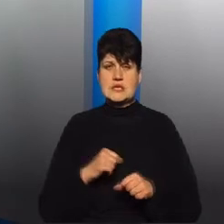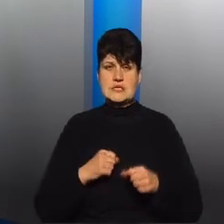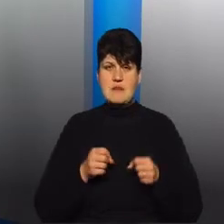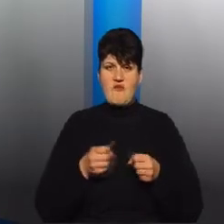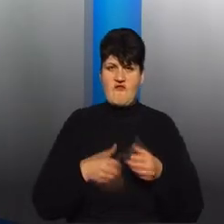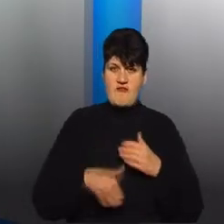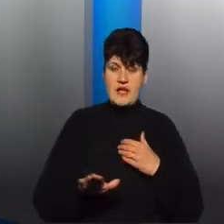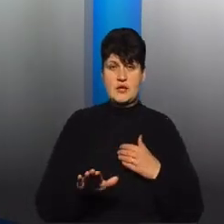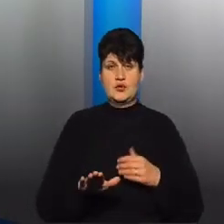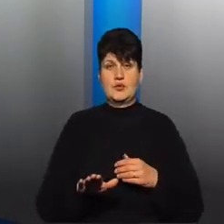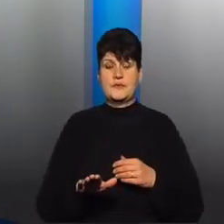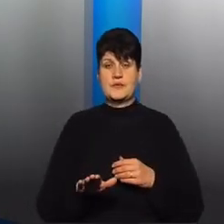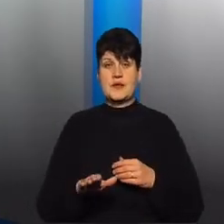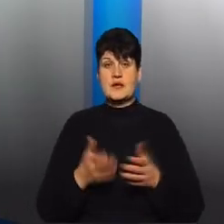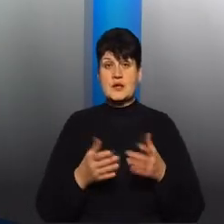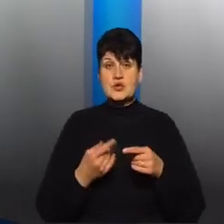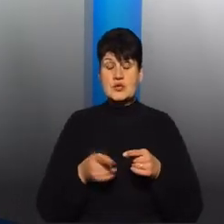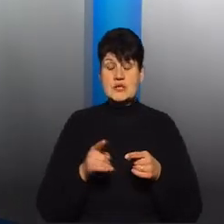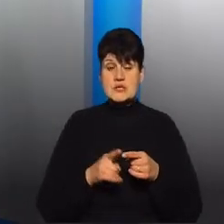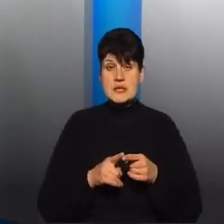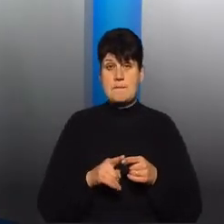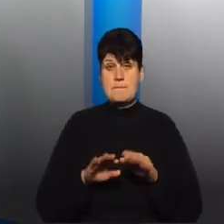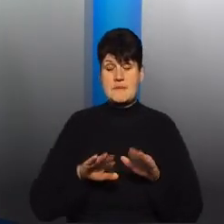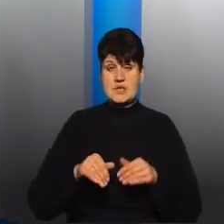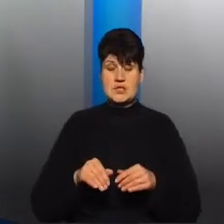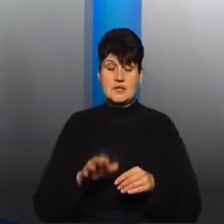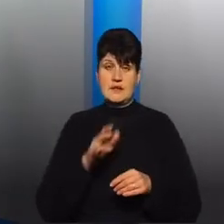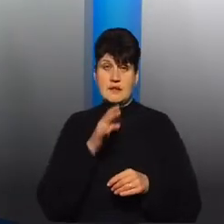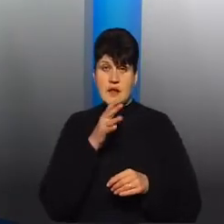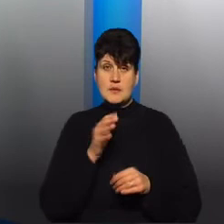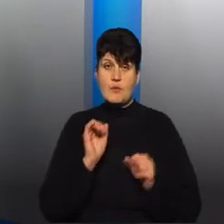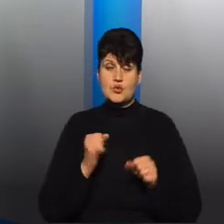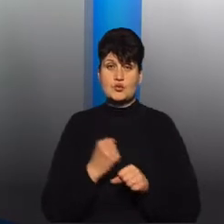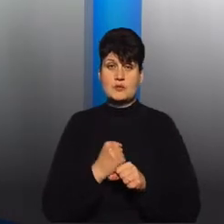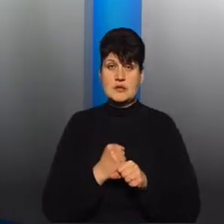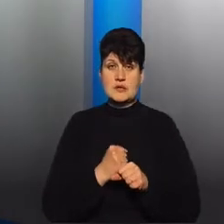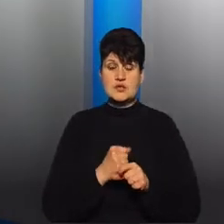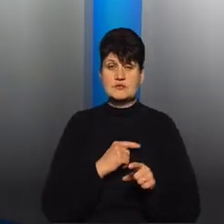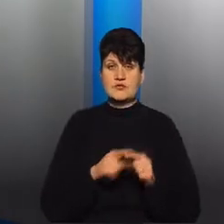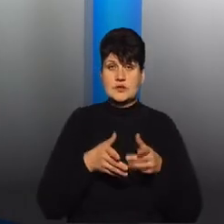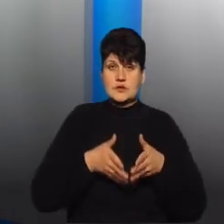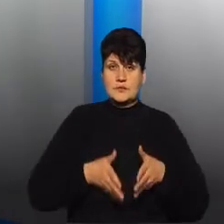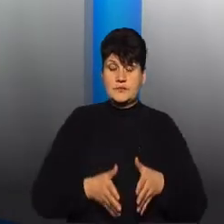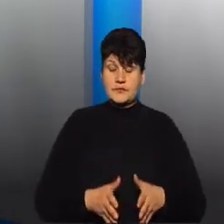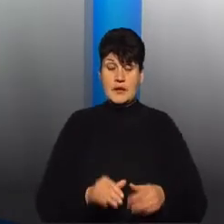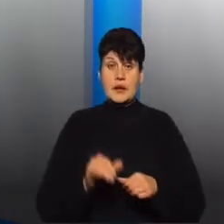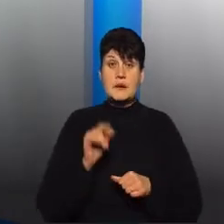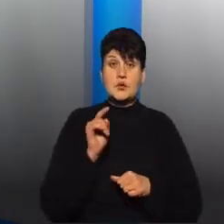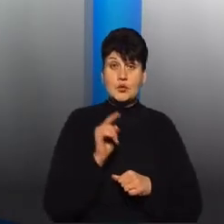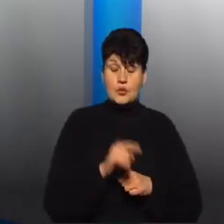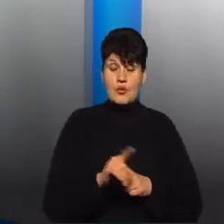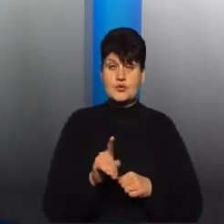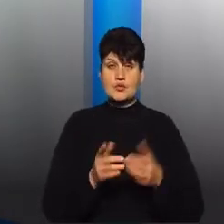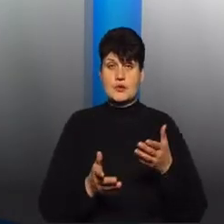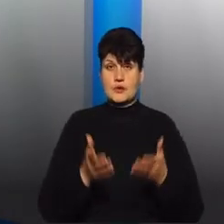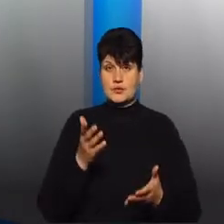вагітності. Якщо це пізніші терміни, це може призвести до передчасних пологів. Крім того, що якщо в пацієнтки